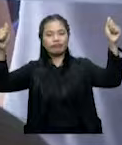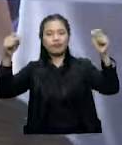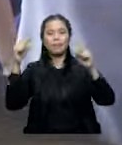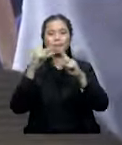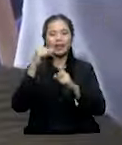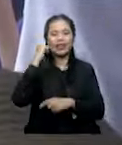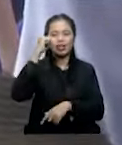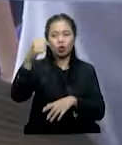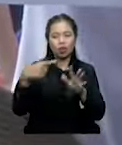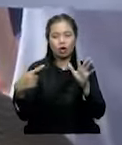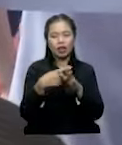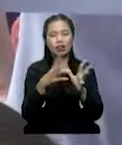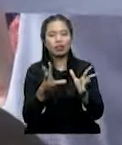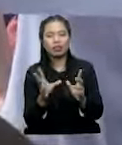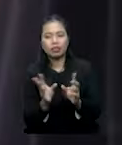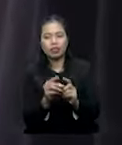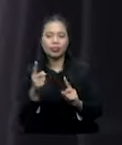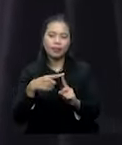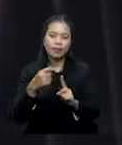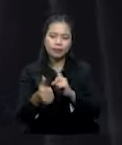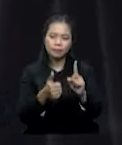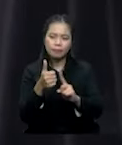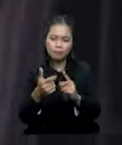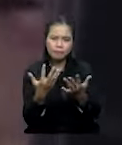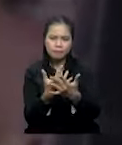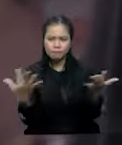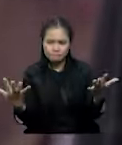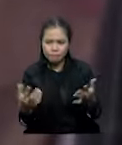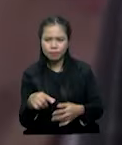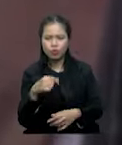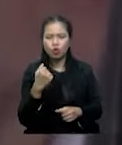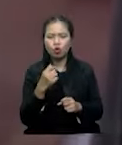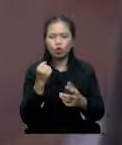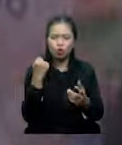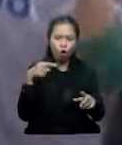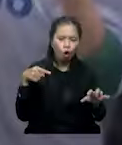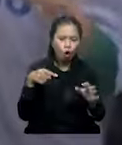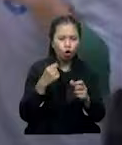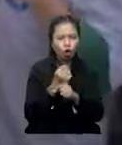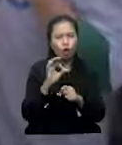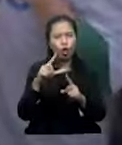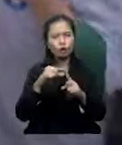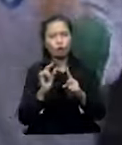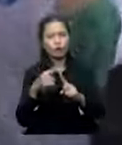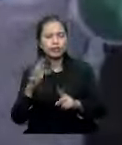16 dan mengajak warga untuk tidak golput. Tim Liputan iNews melaporkan.